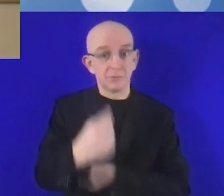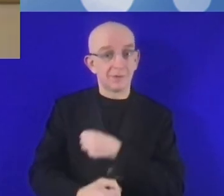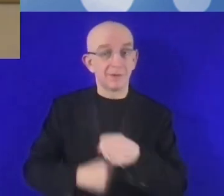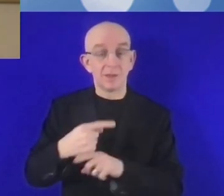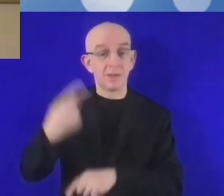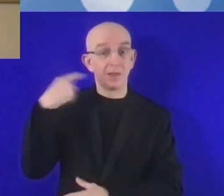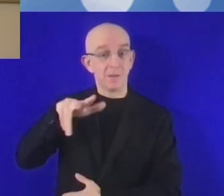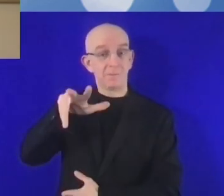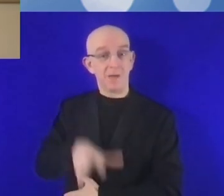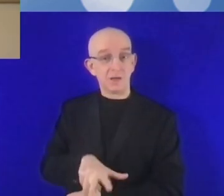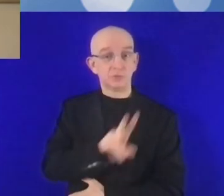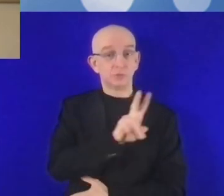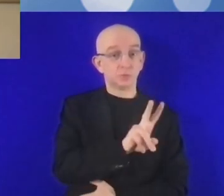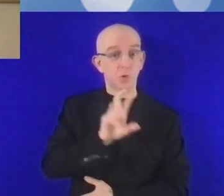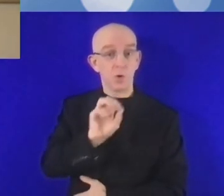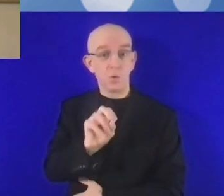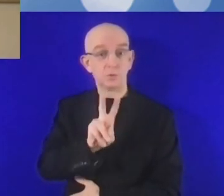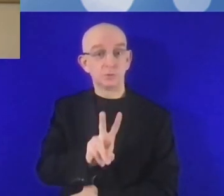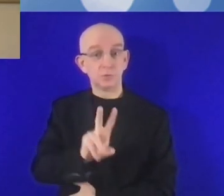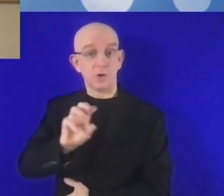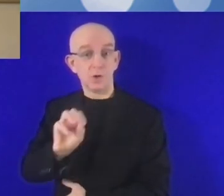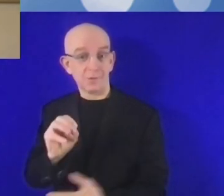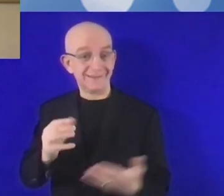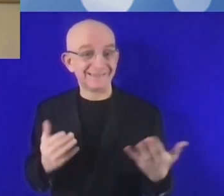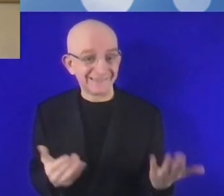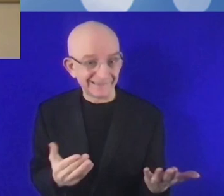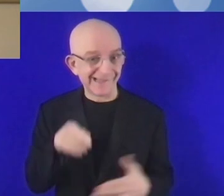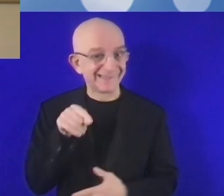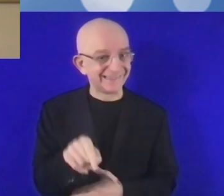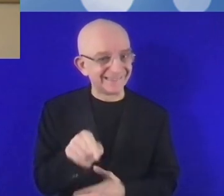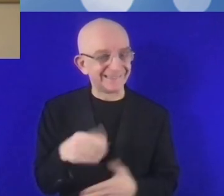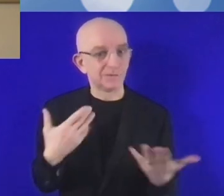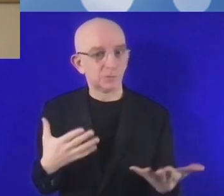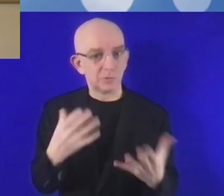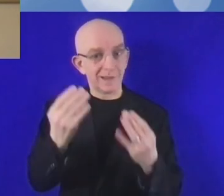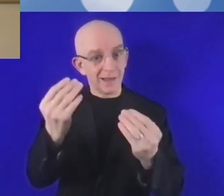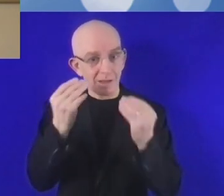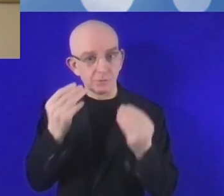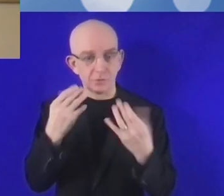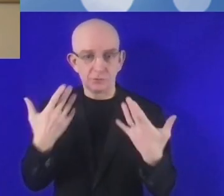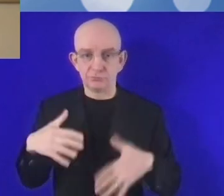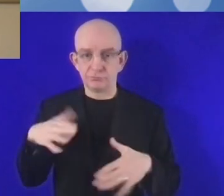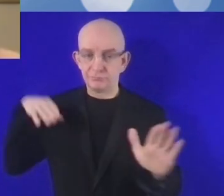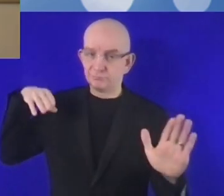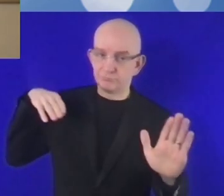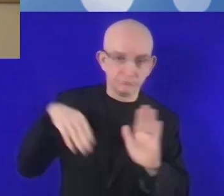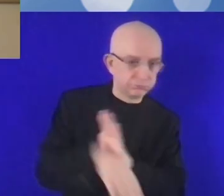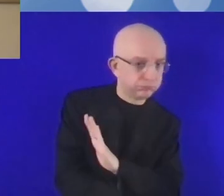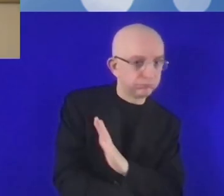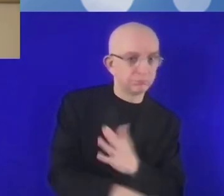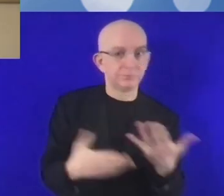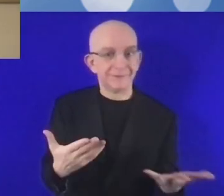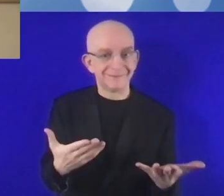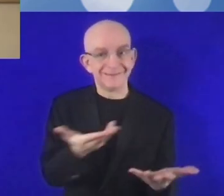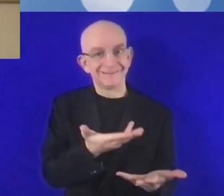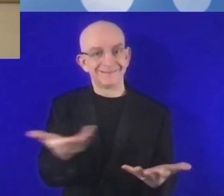у них нет доступа к цифровым инструментам. Значит, можно сказать, что это в некотором смысле